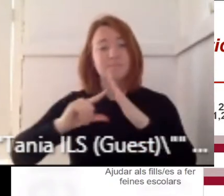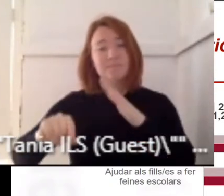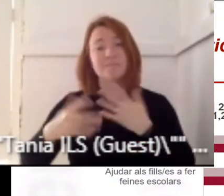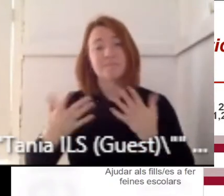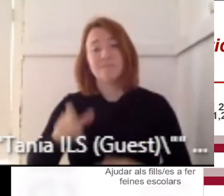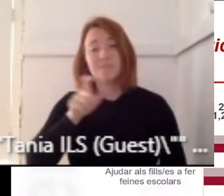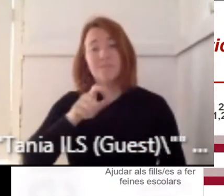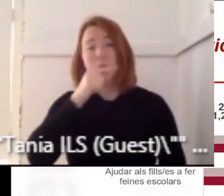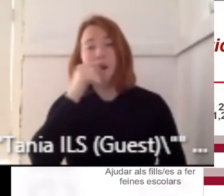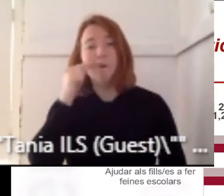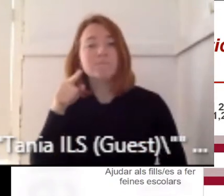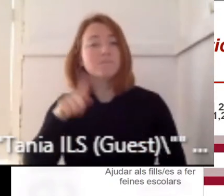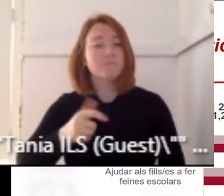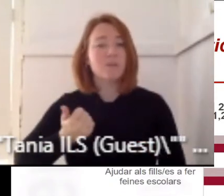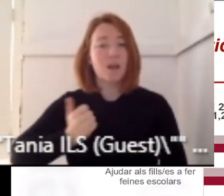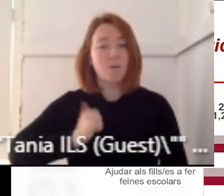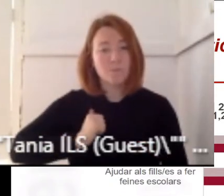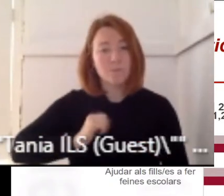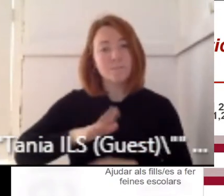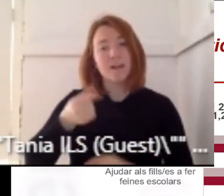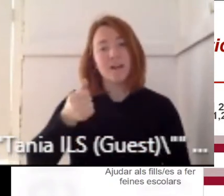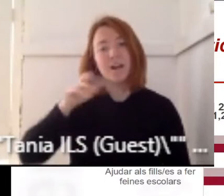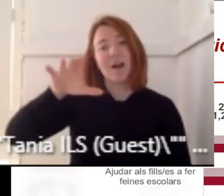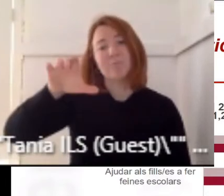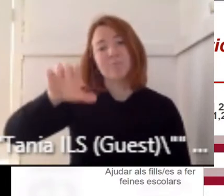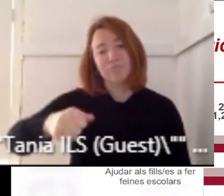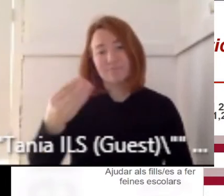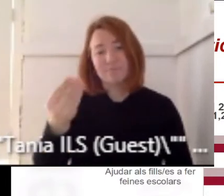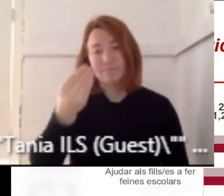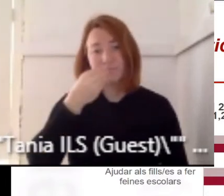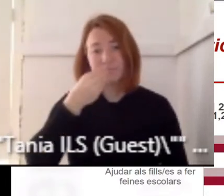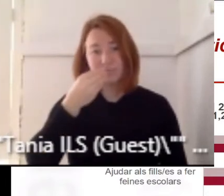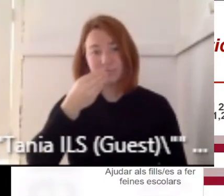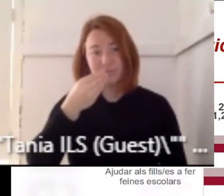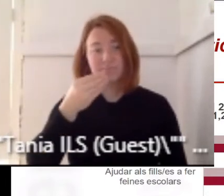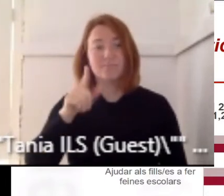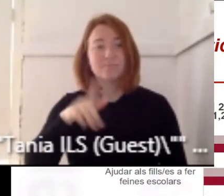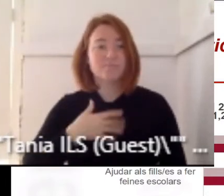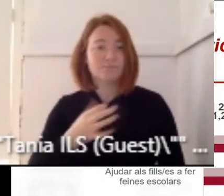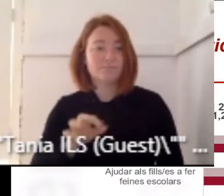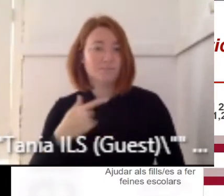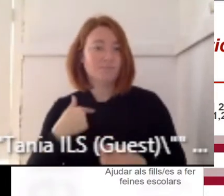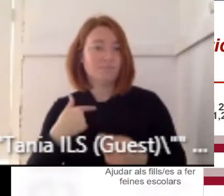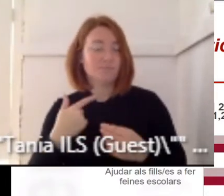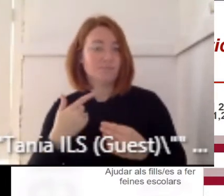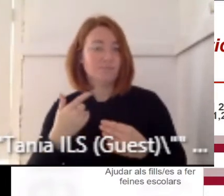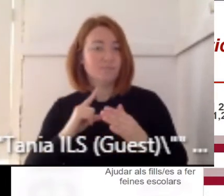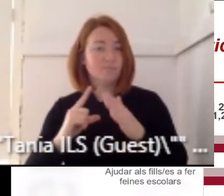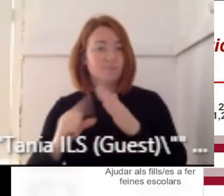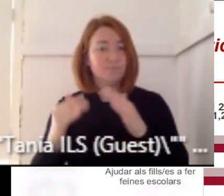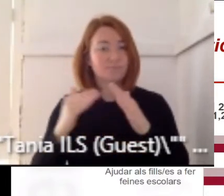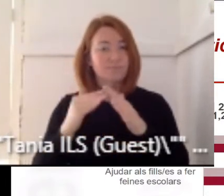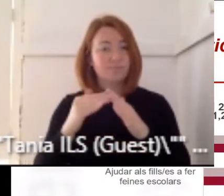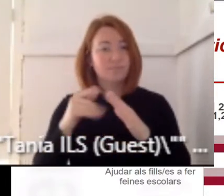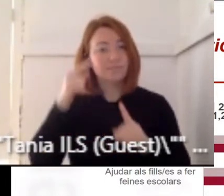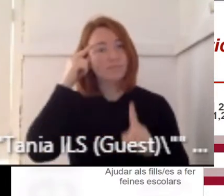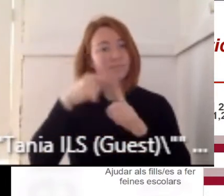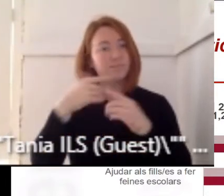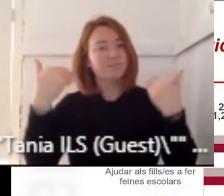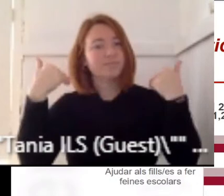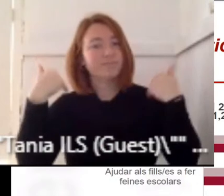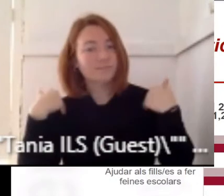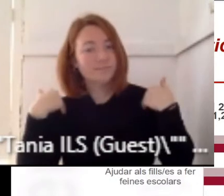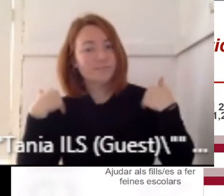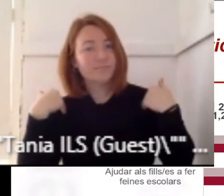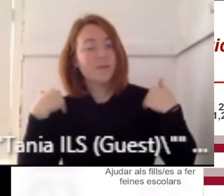també van aprofitar, diguem, aquesta possibilitat de sortir per responsabilitzar-se d'aquesta tasca, però en